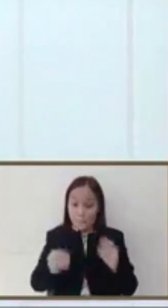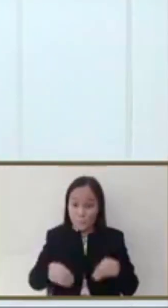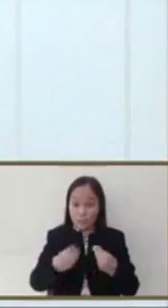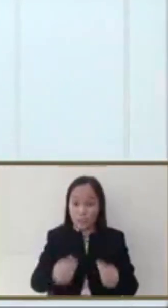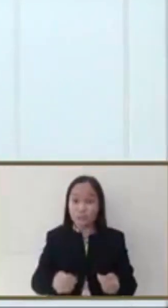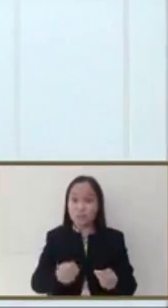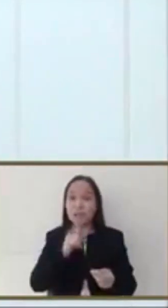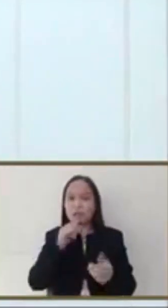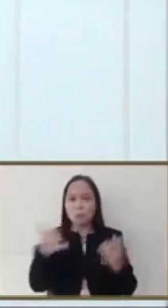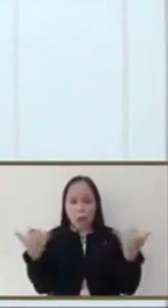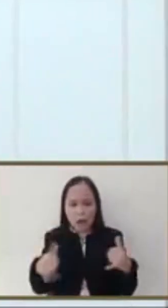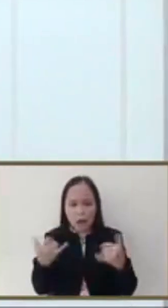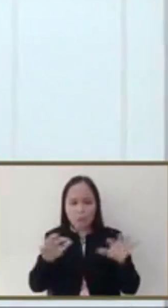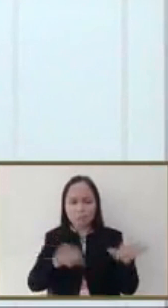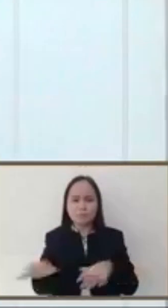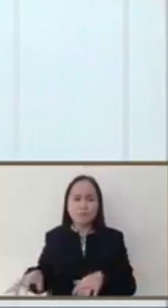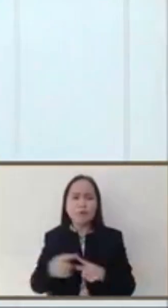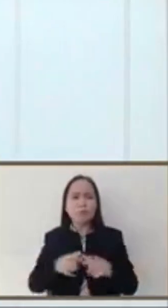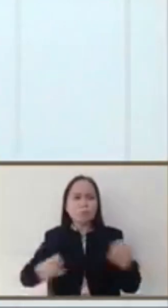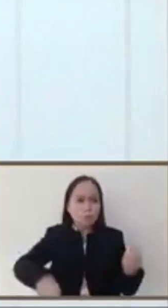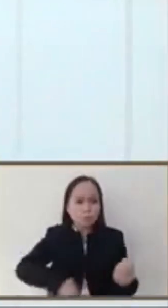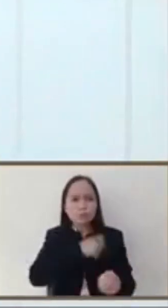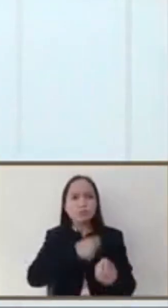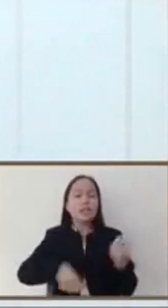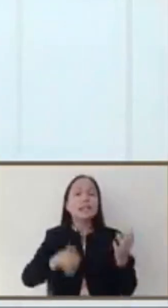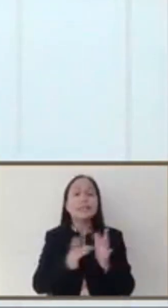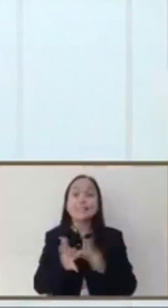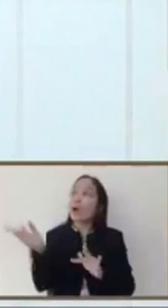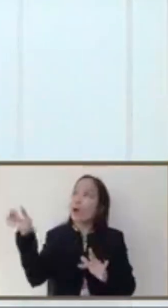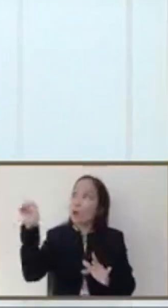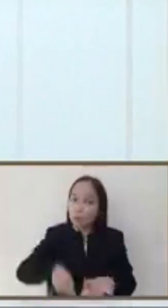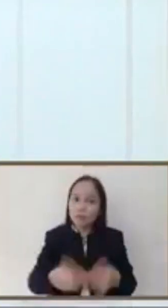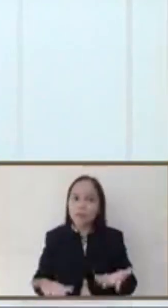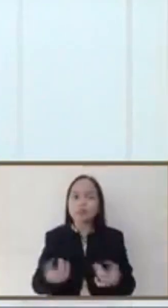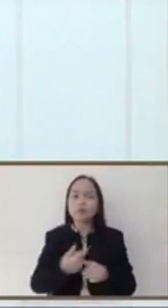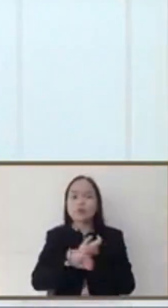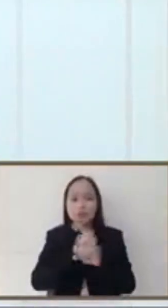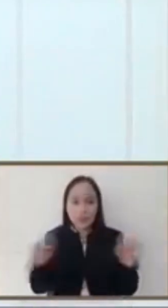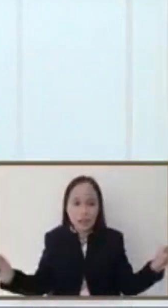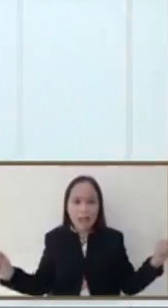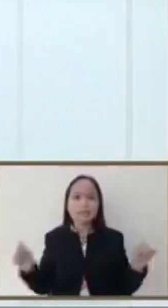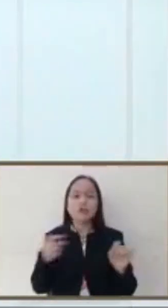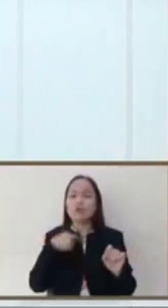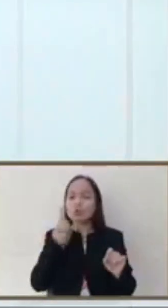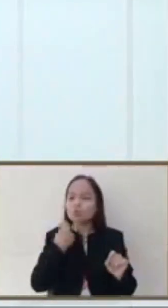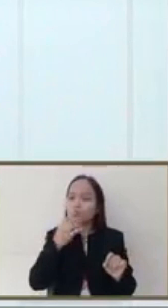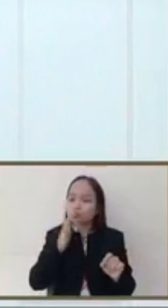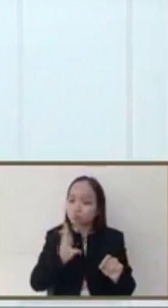play the piano, not to play the violin, but Jesus came here to save that which was lost.